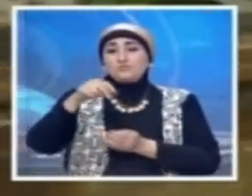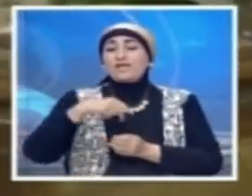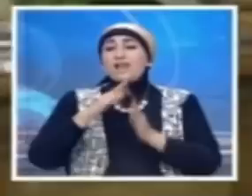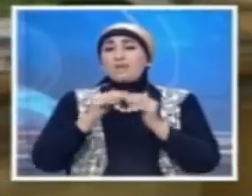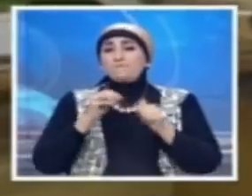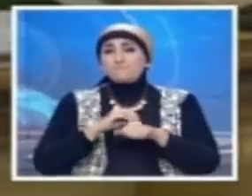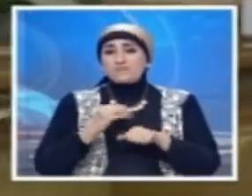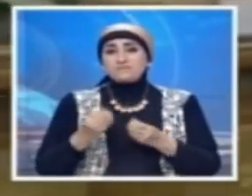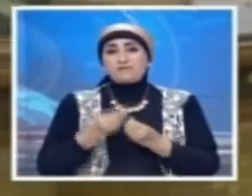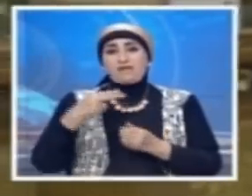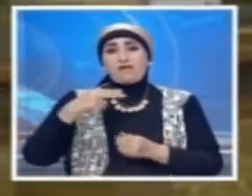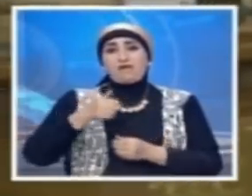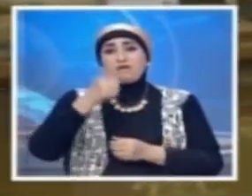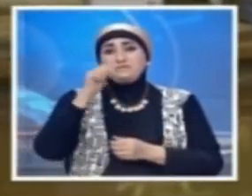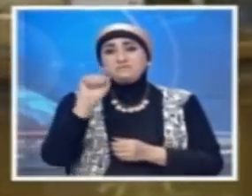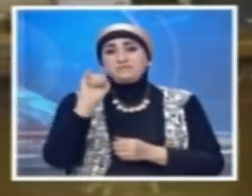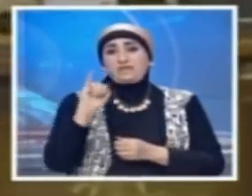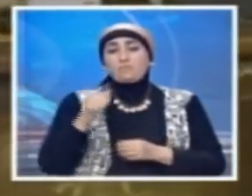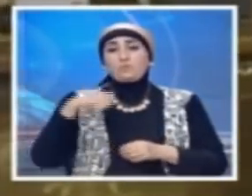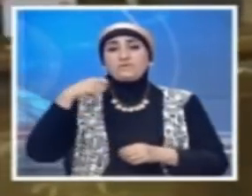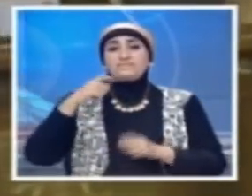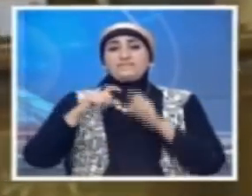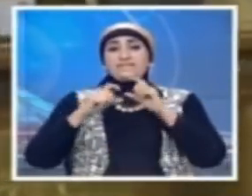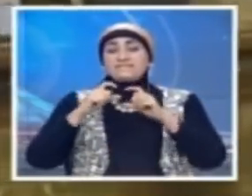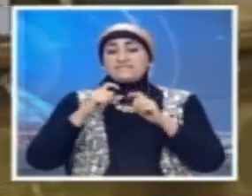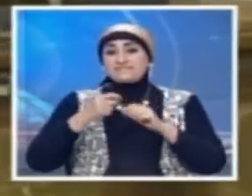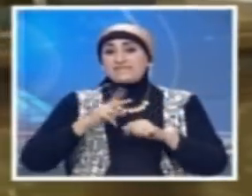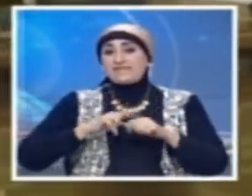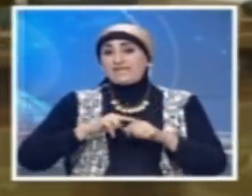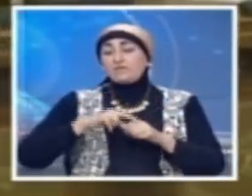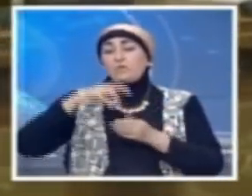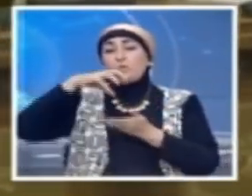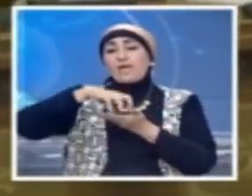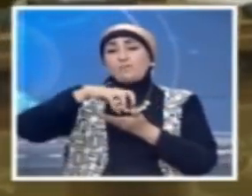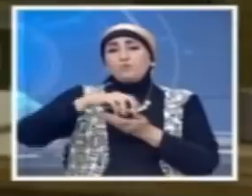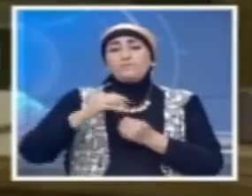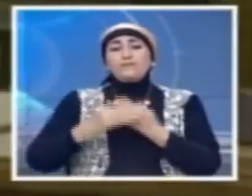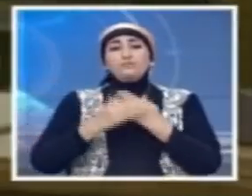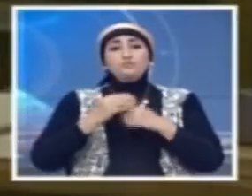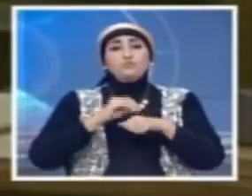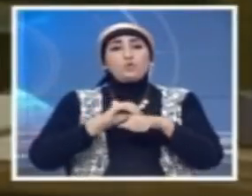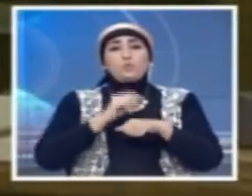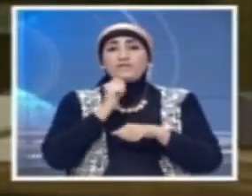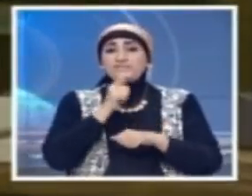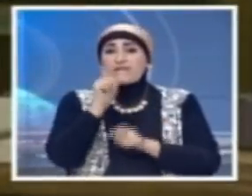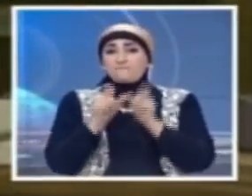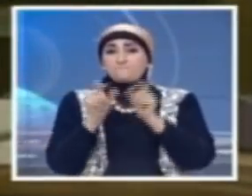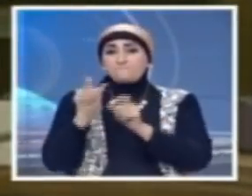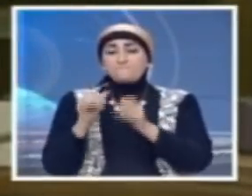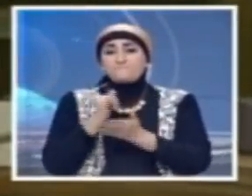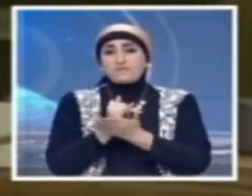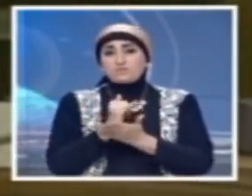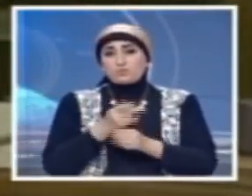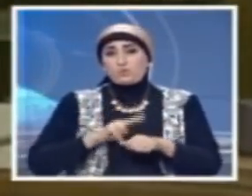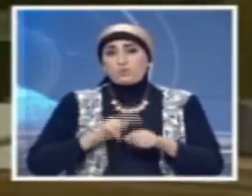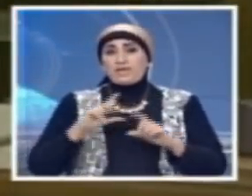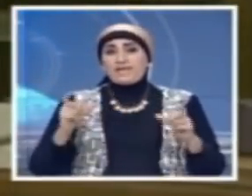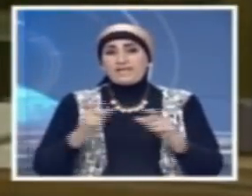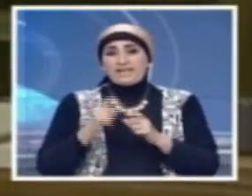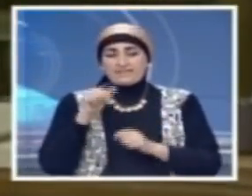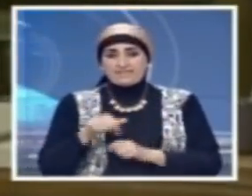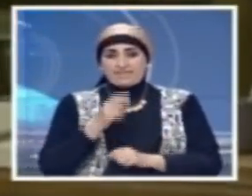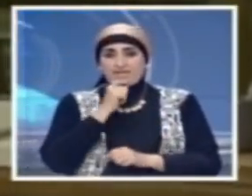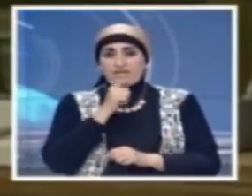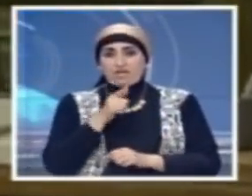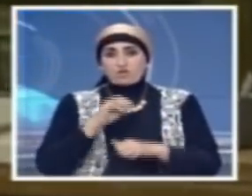بحضور الدكتور عاصم الجزار وزير الإسكان والمرافق والمجتمعات العمرانية وعدد من المسؤولين المعنيين.